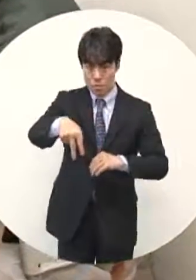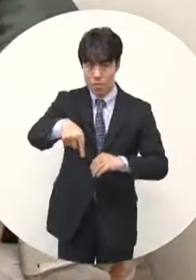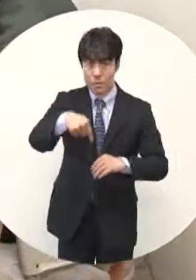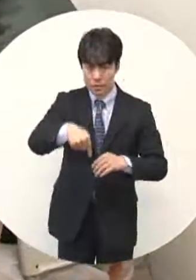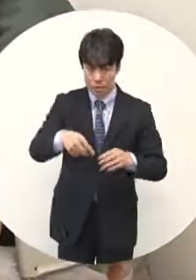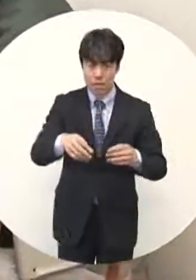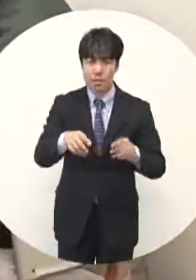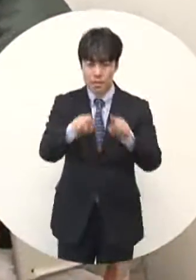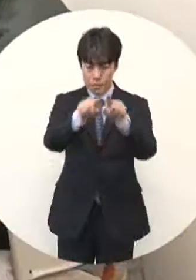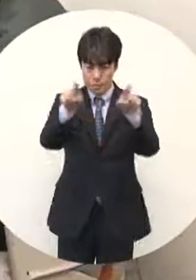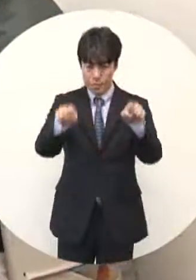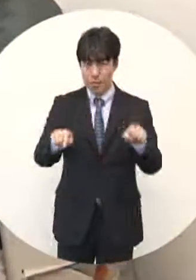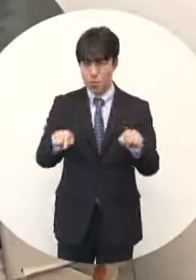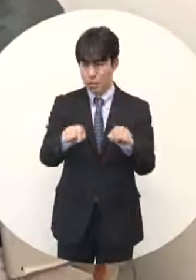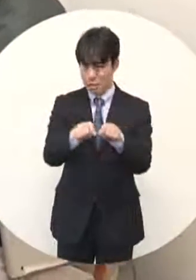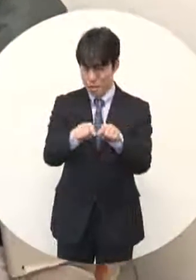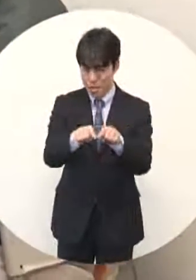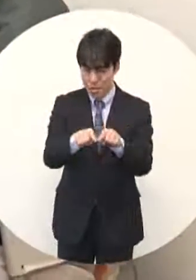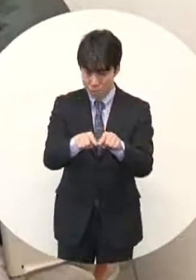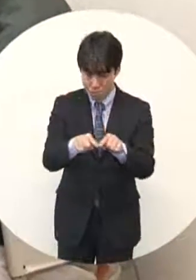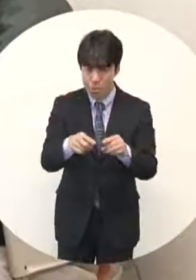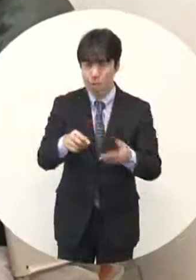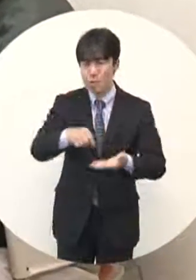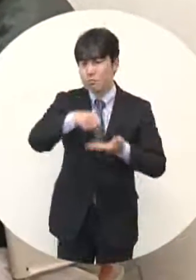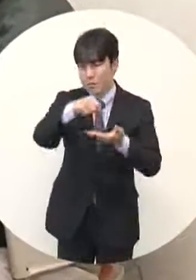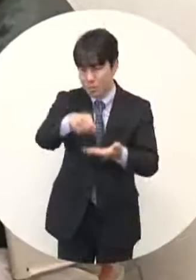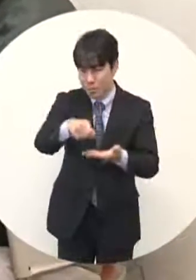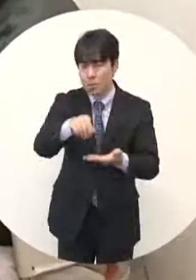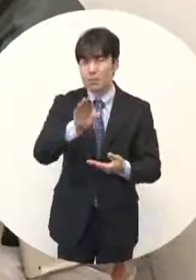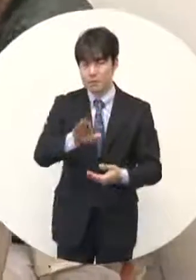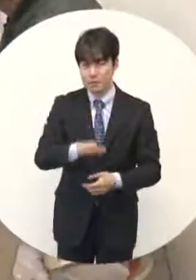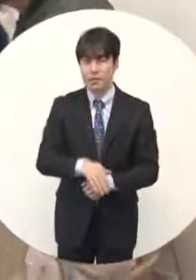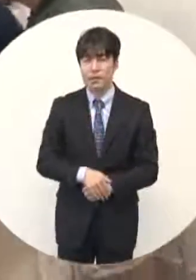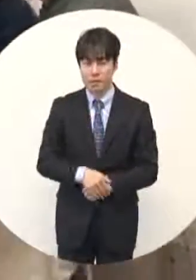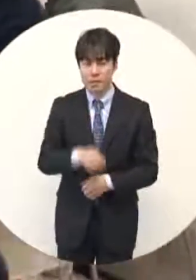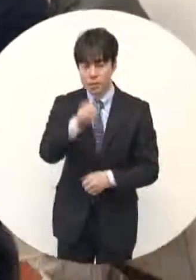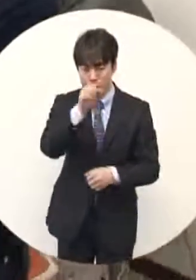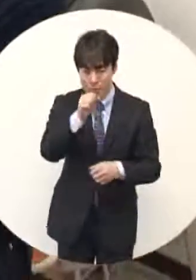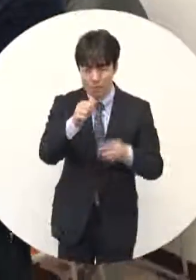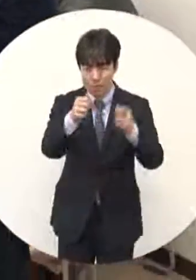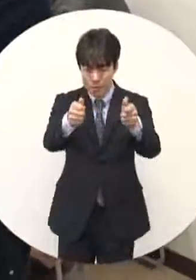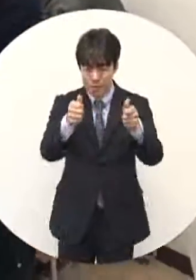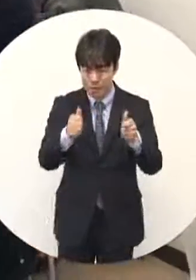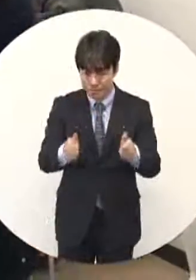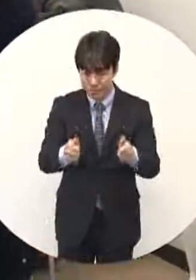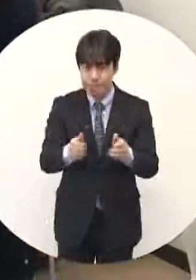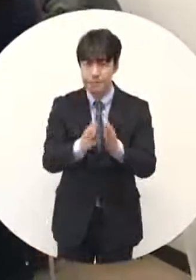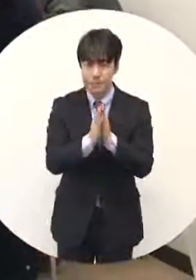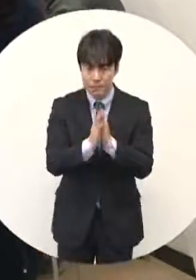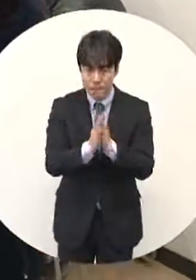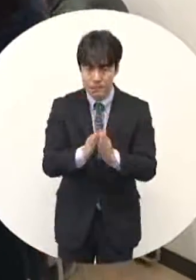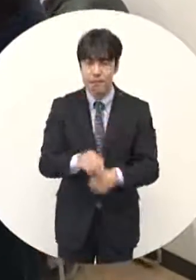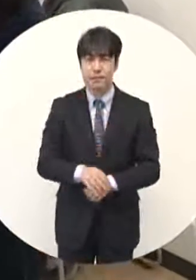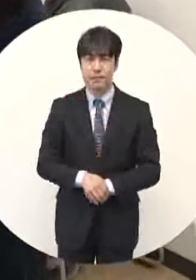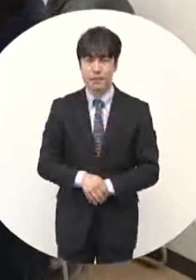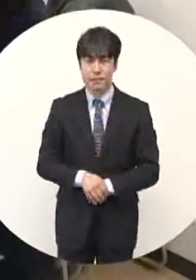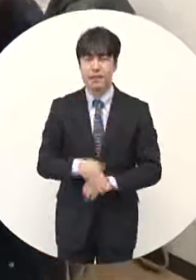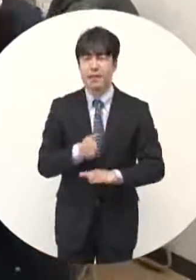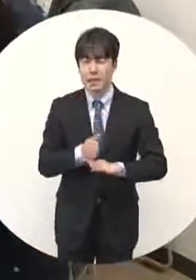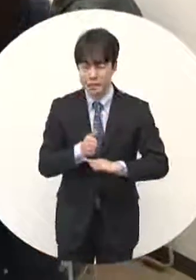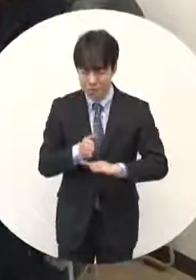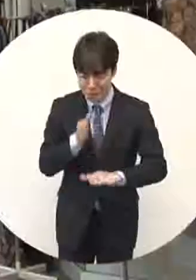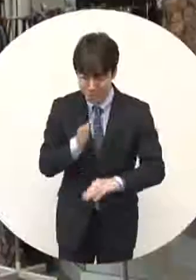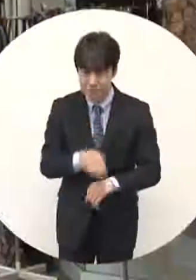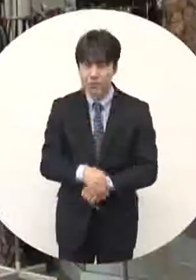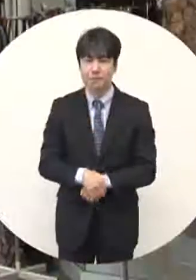ステッカーを訪問した先にプレゼントしているので、よろしかったらこちら店内に貼ってください。 ありがとうございます